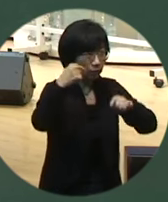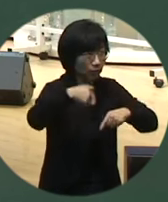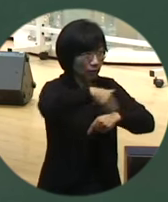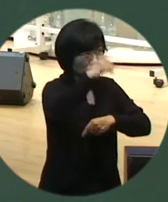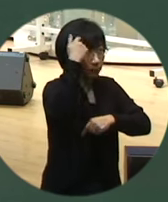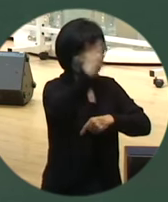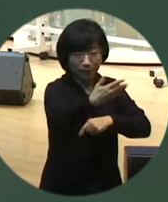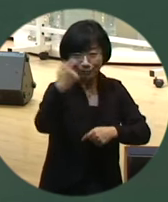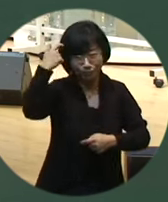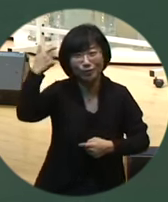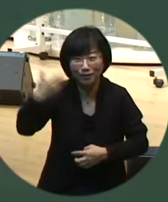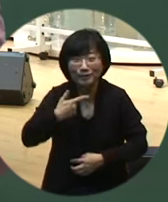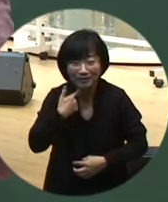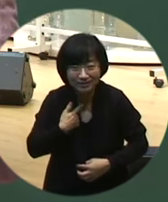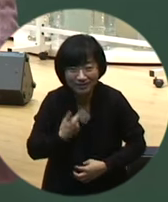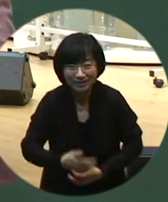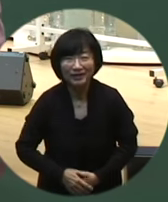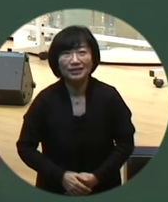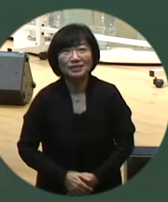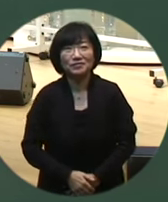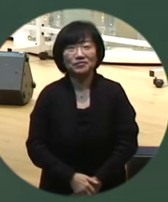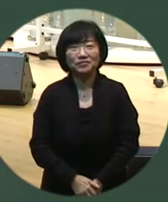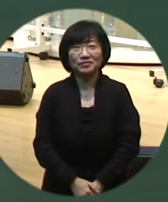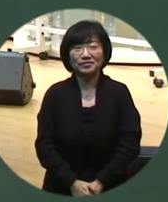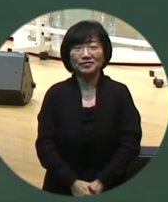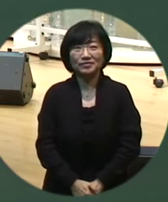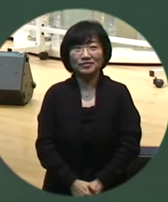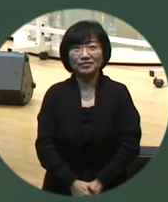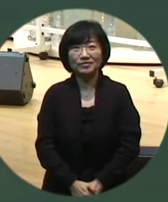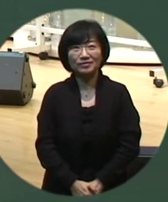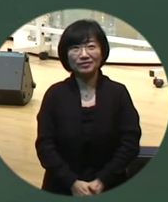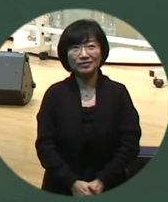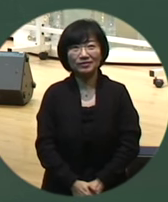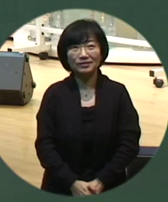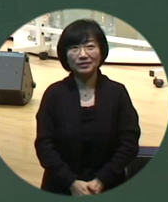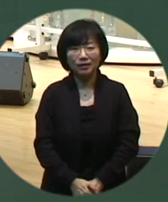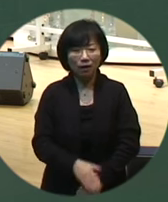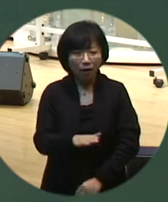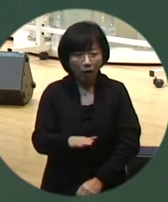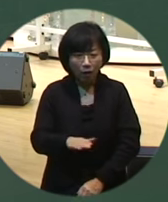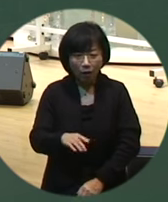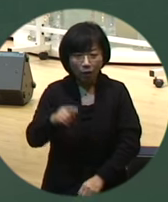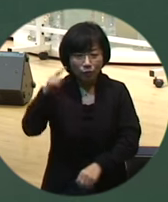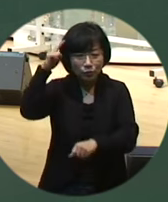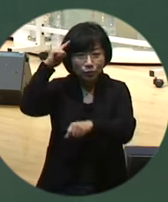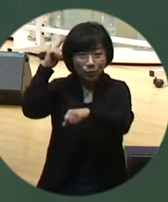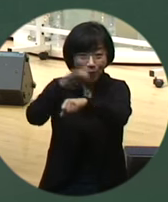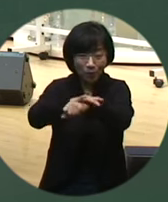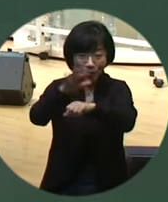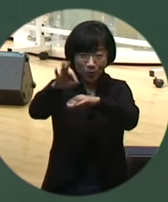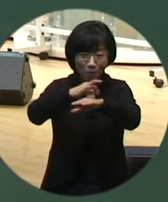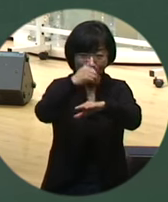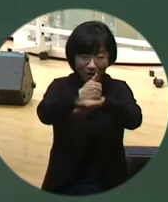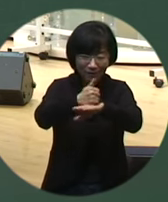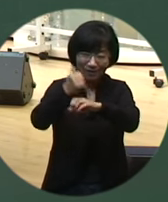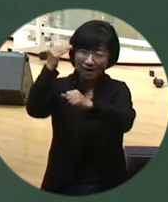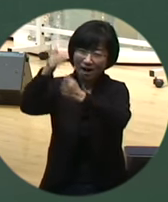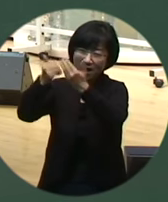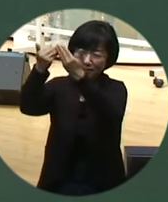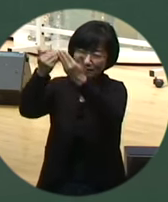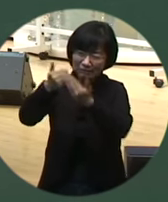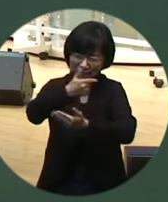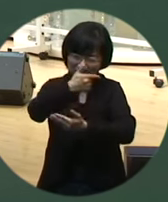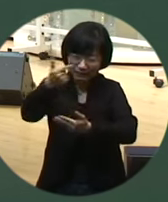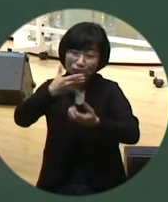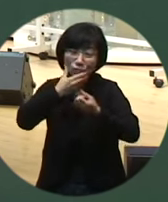놓은 게 아니에요. But the Bible doesn't record that account in order to say whether Solomon went to heaven or hell. 왜 솔로몬이 이렇게 마지막에 무너졌죠? Why did Solomon crumble in the